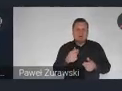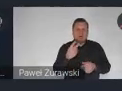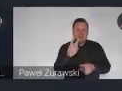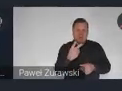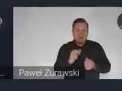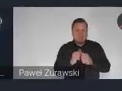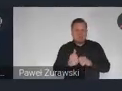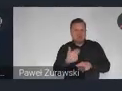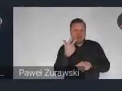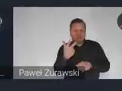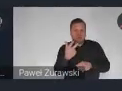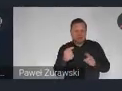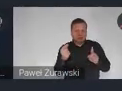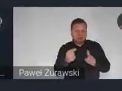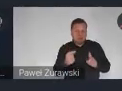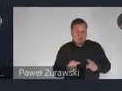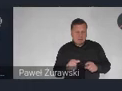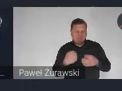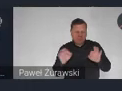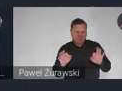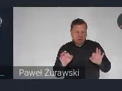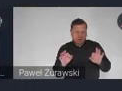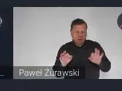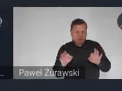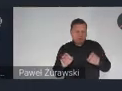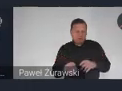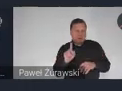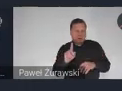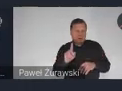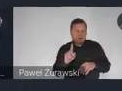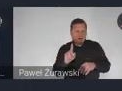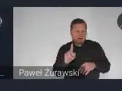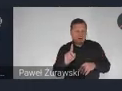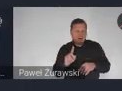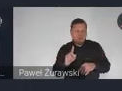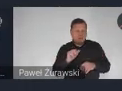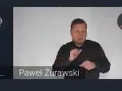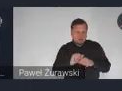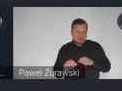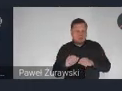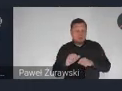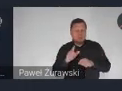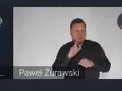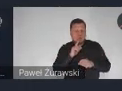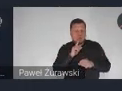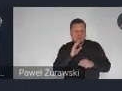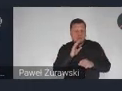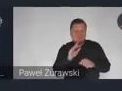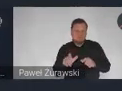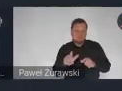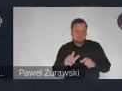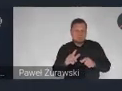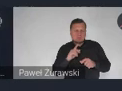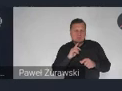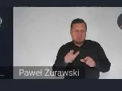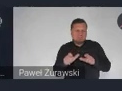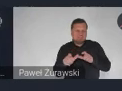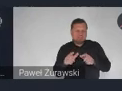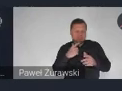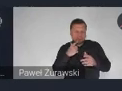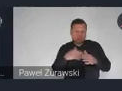dwóch lub trzech priorytetach z tym że są pewnego rodzaju obostrzenia które są zobrazowane tutaj